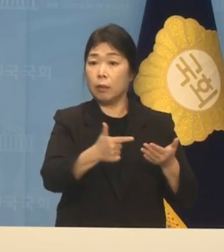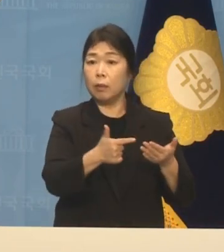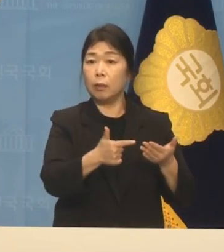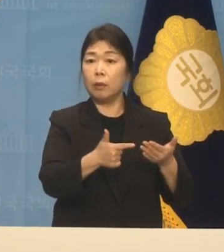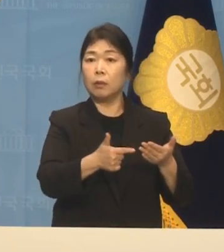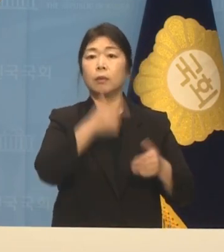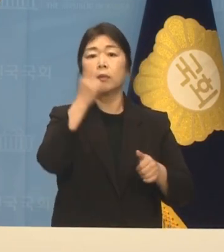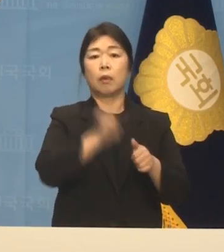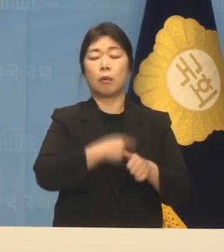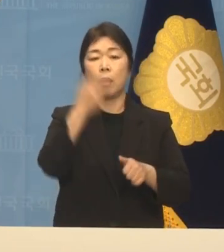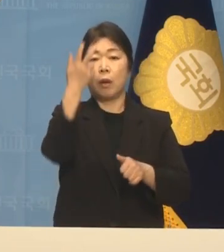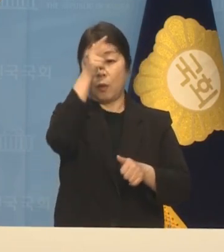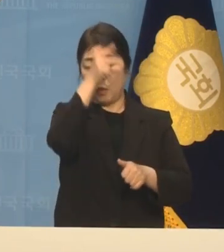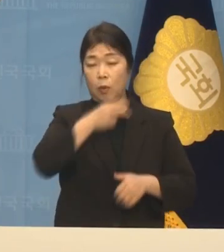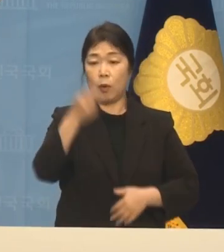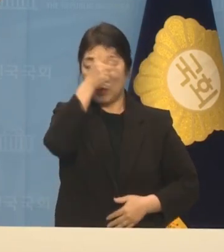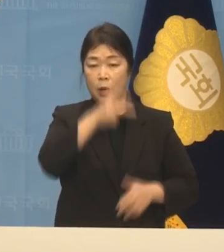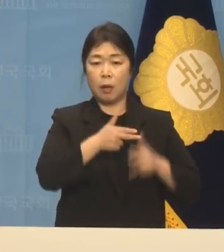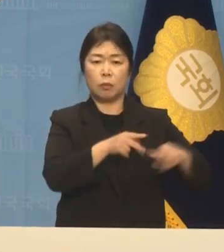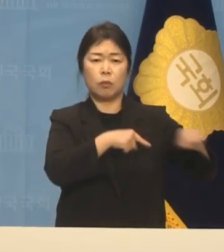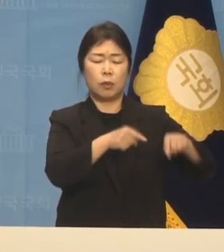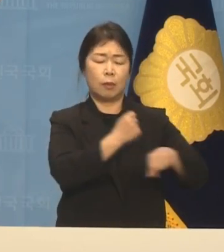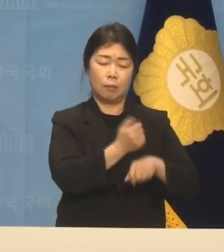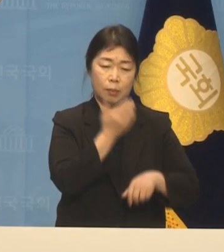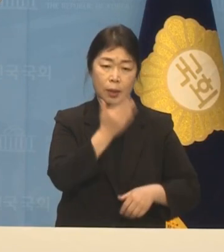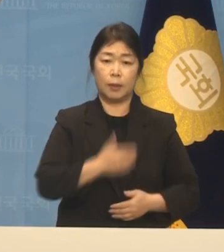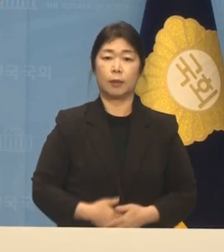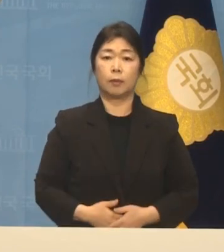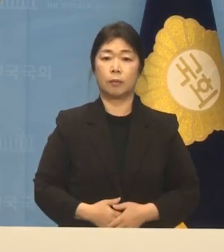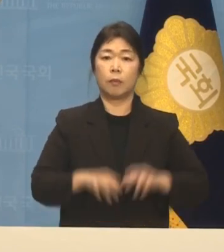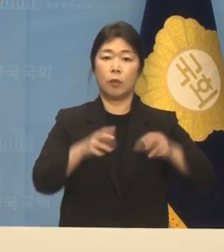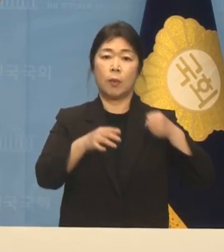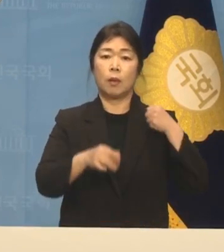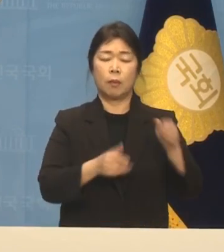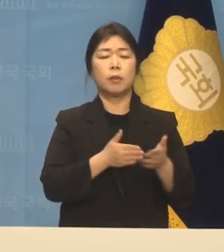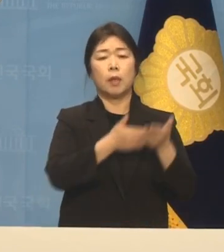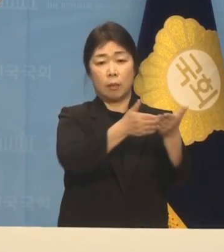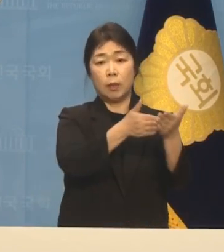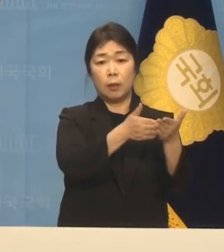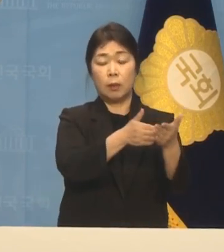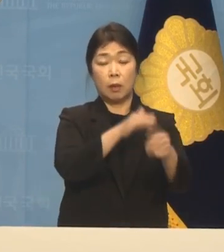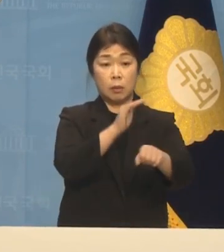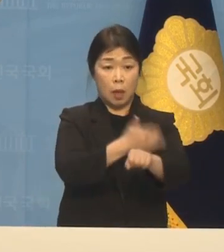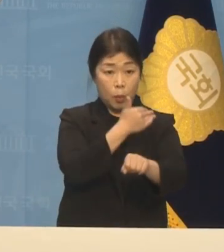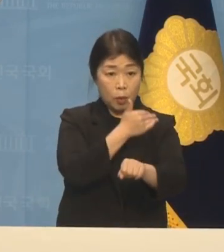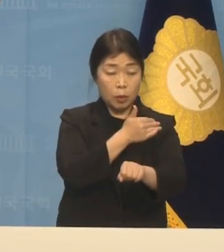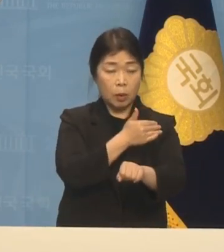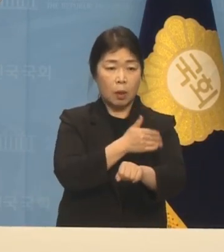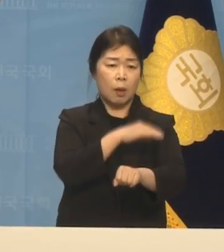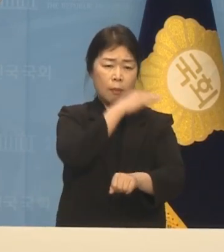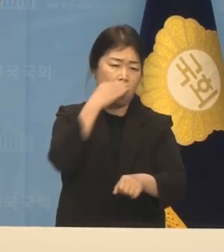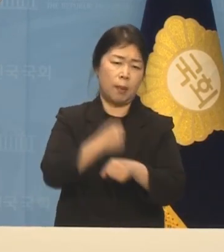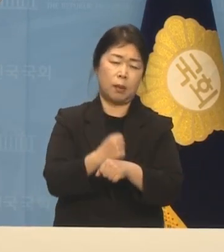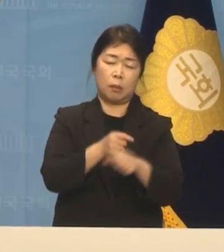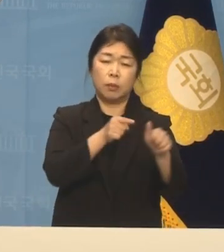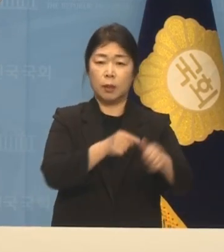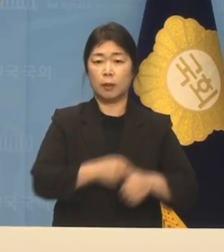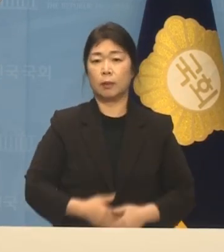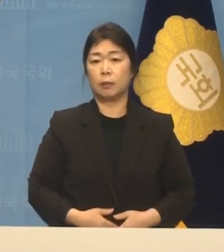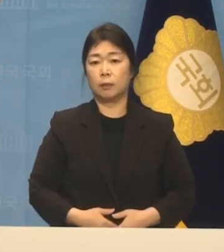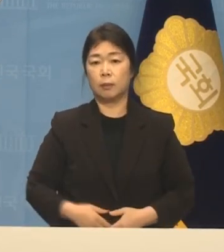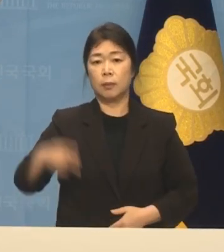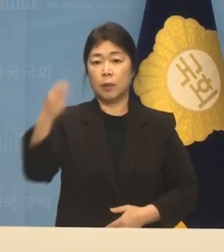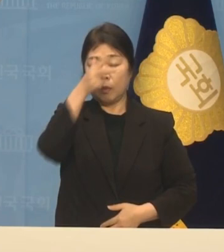있습니다. 국민의힘에게 제안합니다. 잘못이 있다면 바로 잡아야 합니다. 검찰을 불법적인